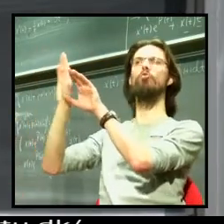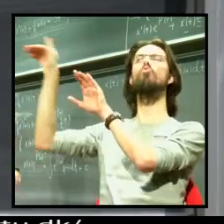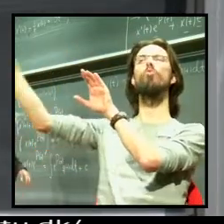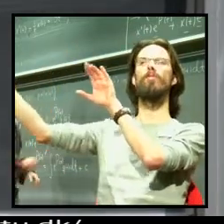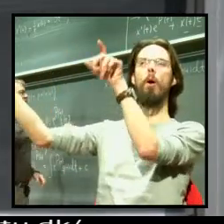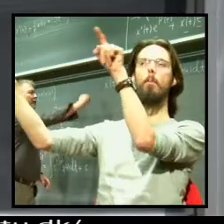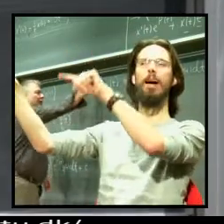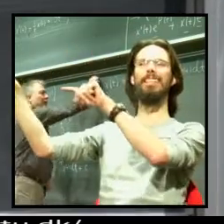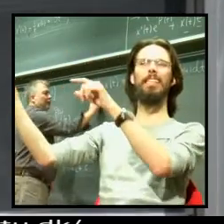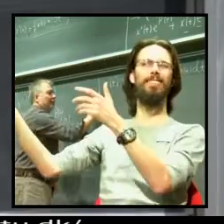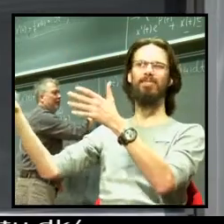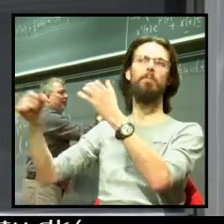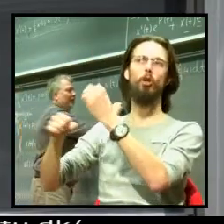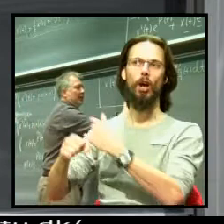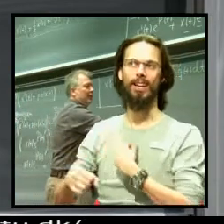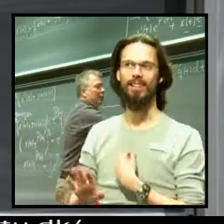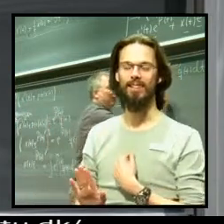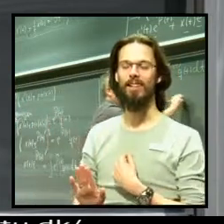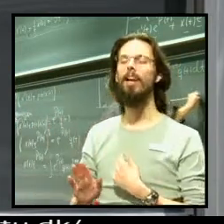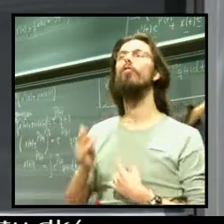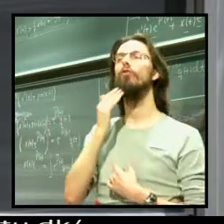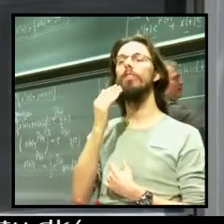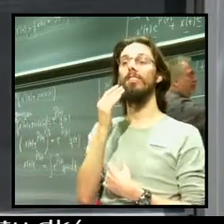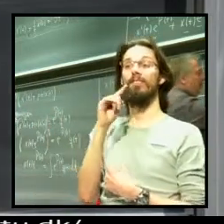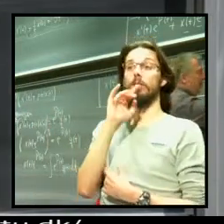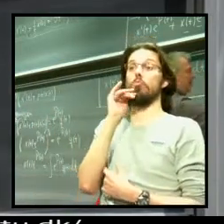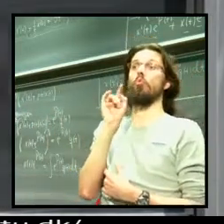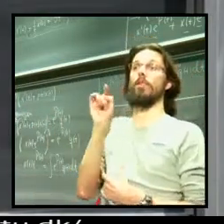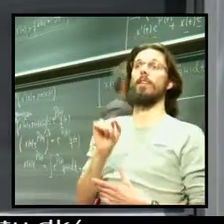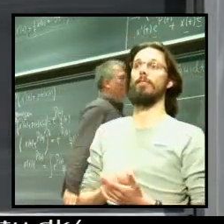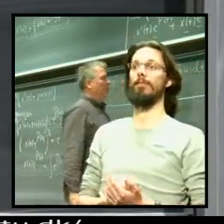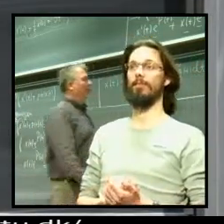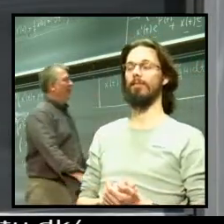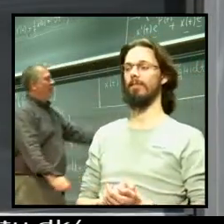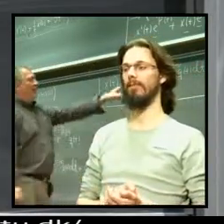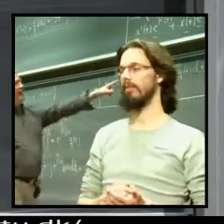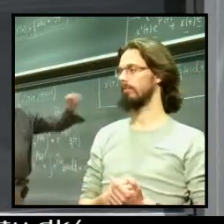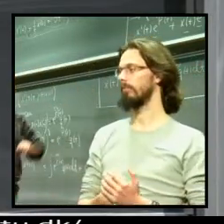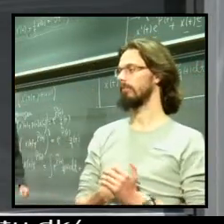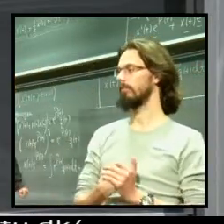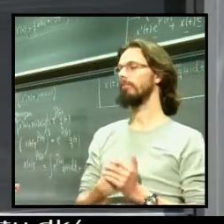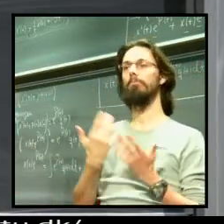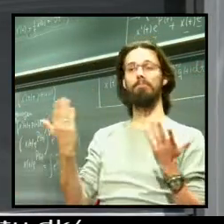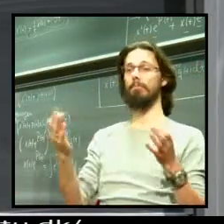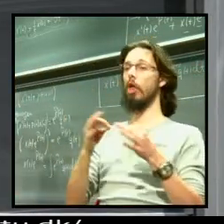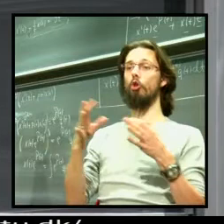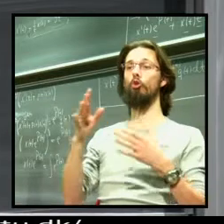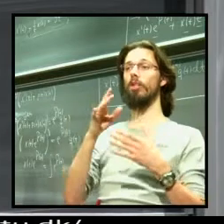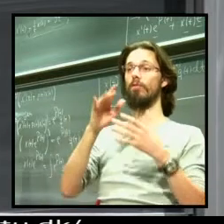gøre, fordi vi skal faktisk bruge det her til noget lige nu. Men der står